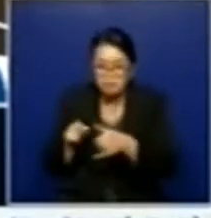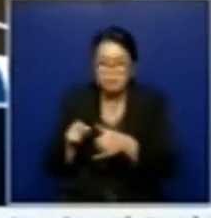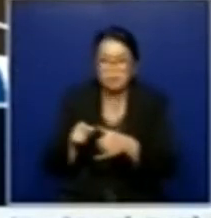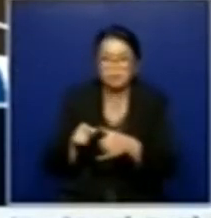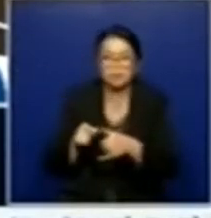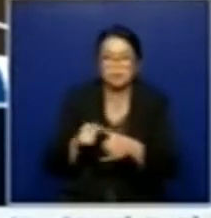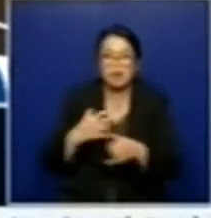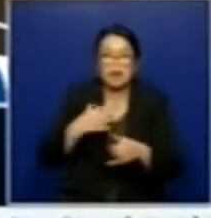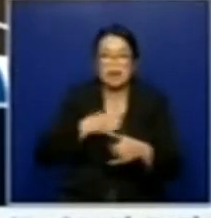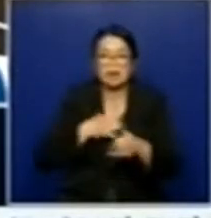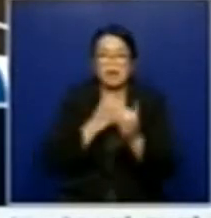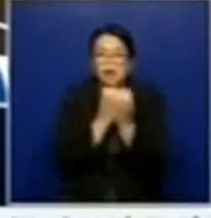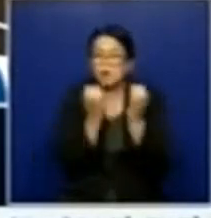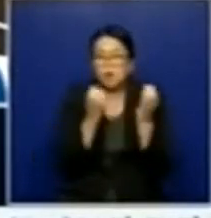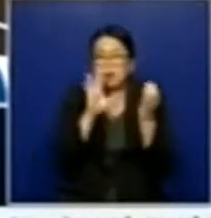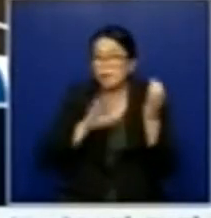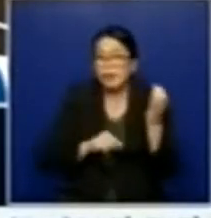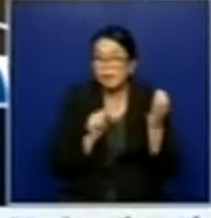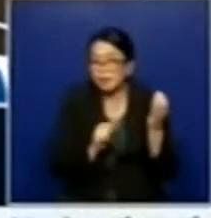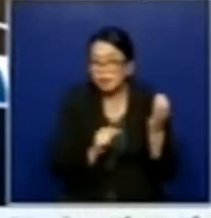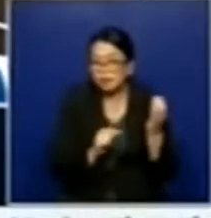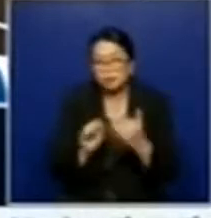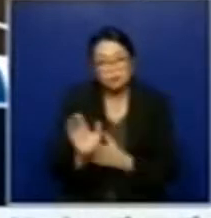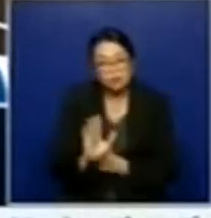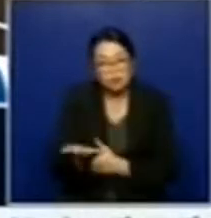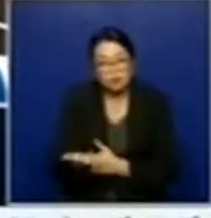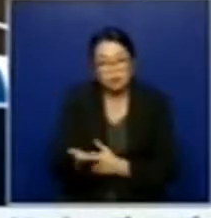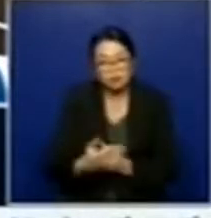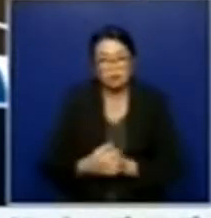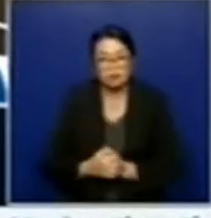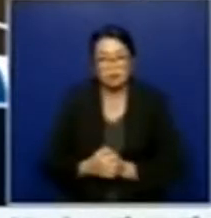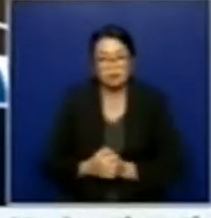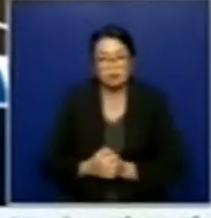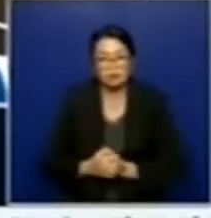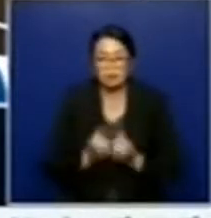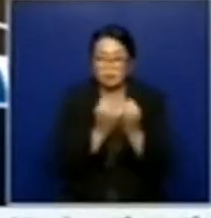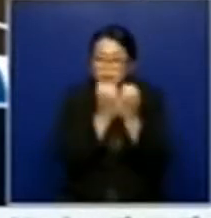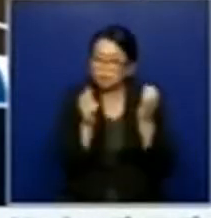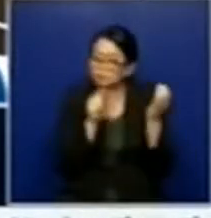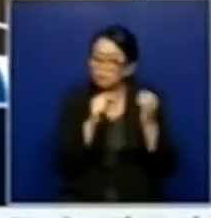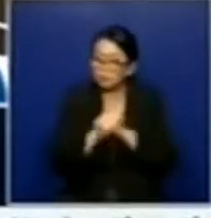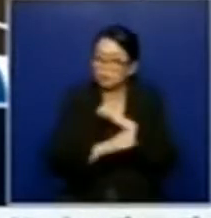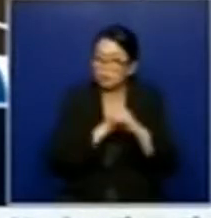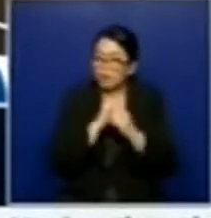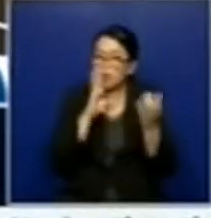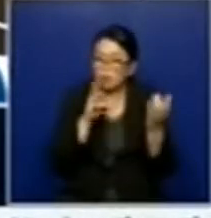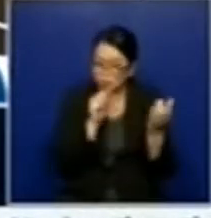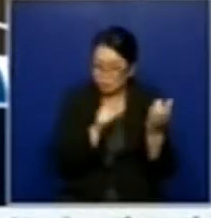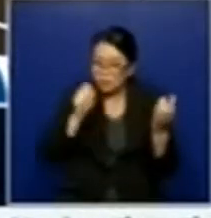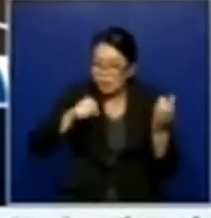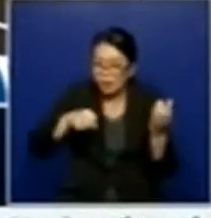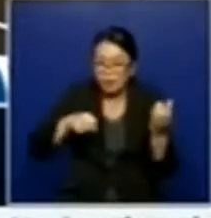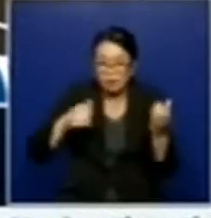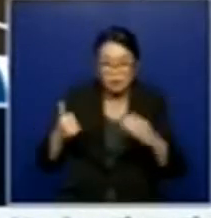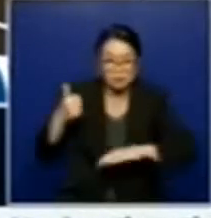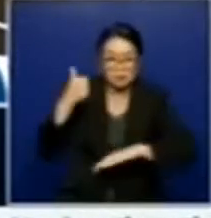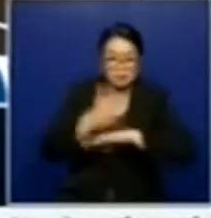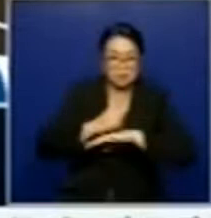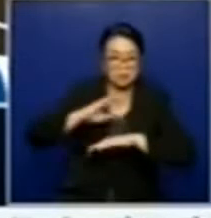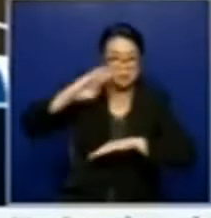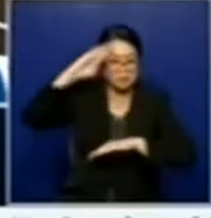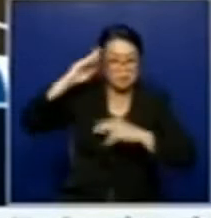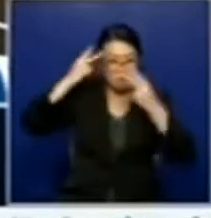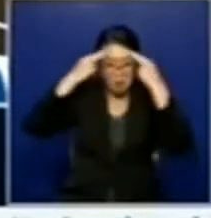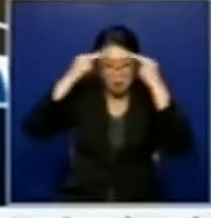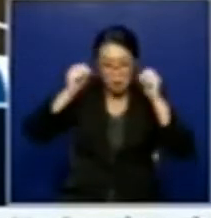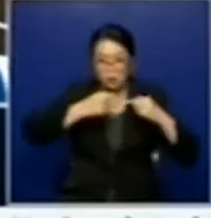ต้องการรัฐธรรมนูญแบบนี้ไม่ใช่เหรอครับรัฐธรรมนูญฉบับนี้ใช่ไหมครับที่ทำให้ท่านได้เป็นนายกรัฐมนตรีสืบทอดอำนาจต่